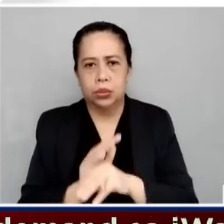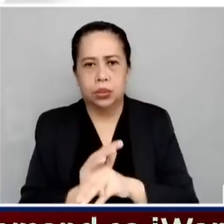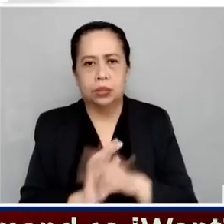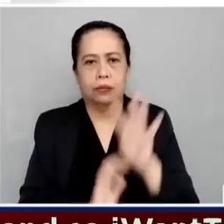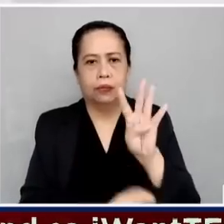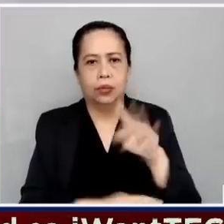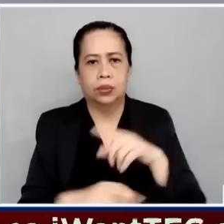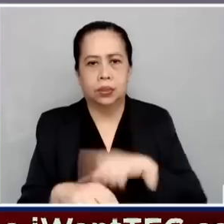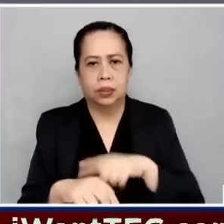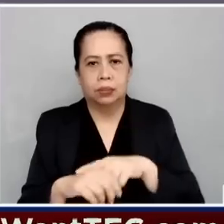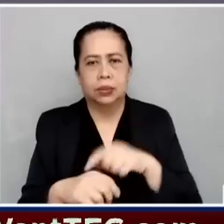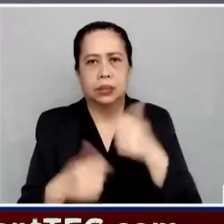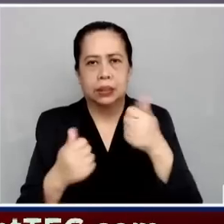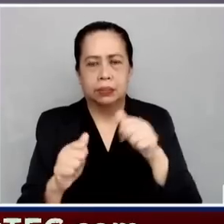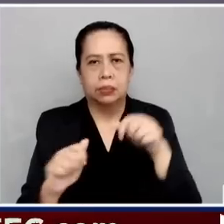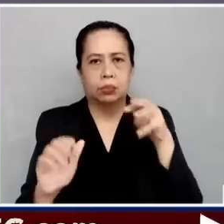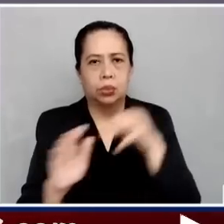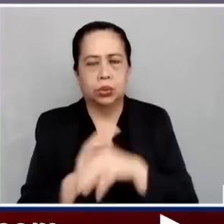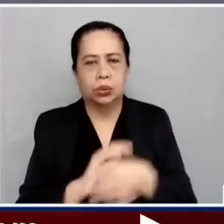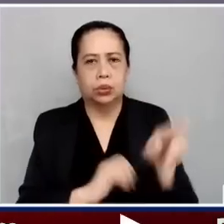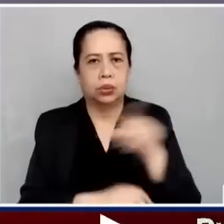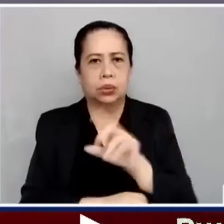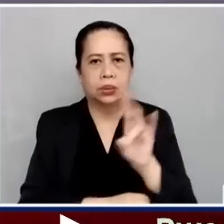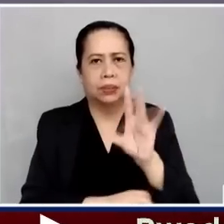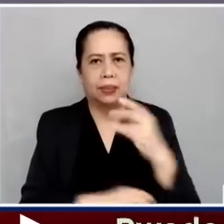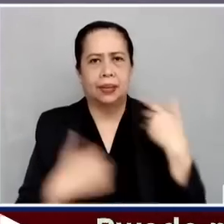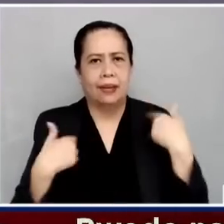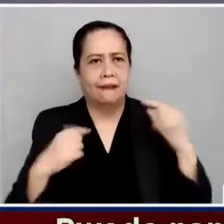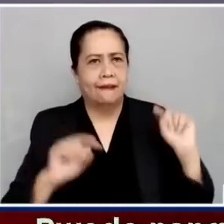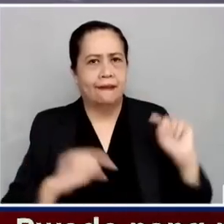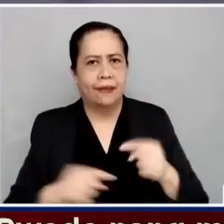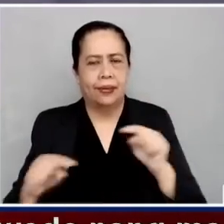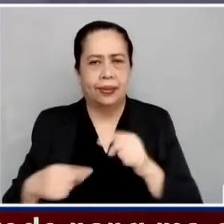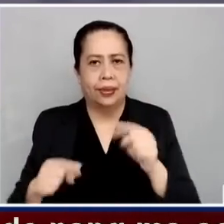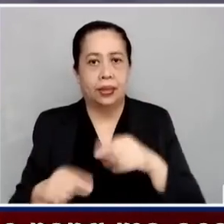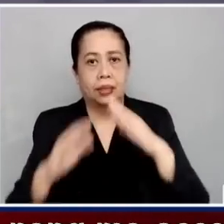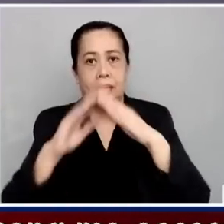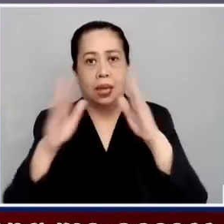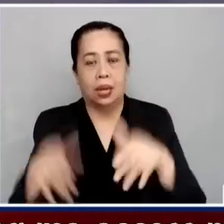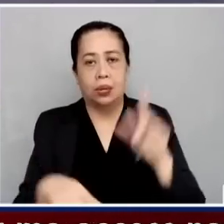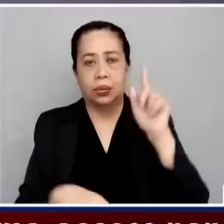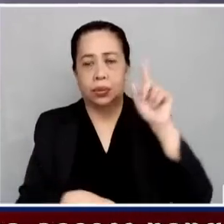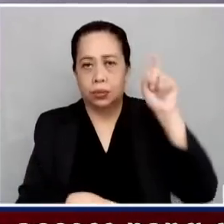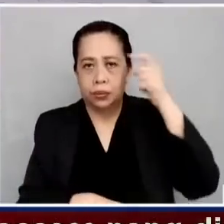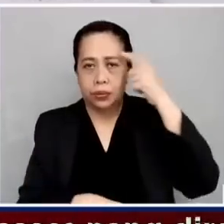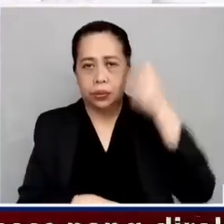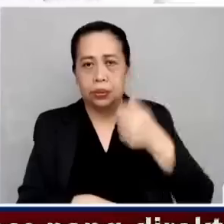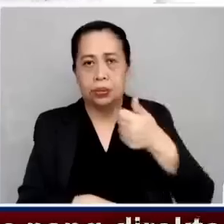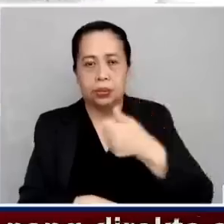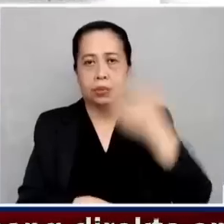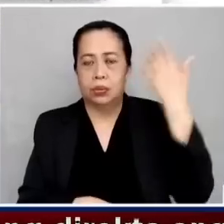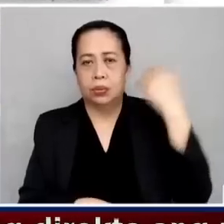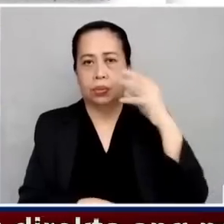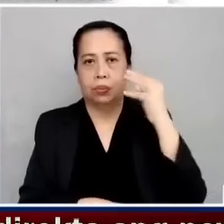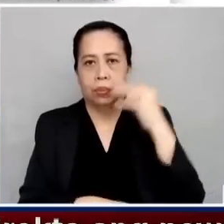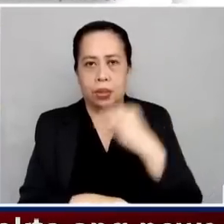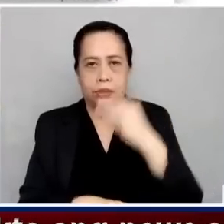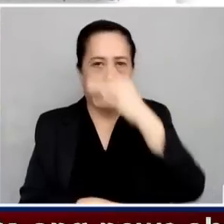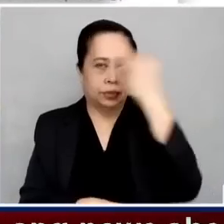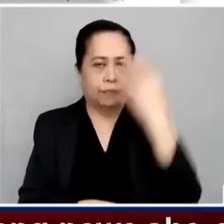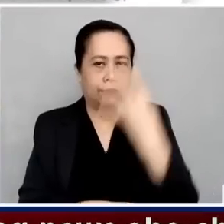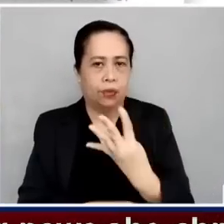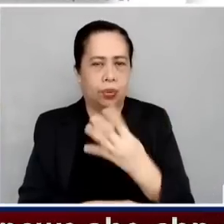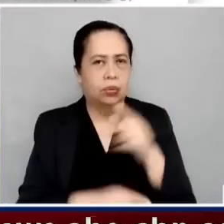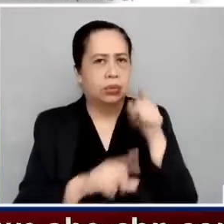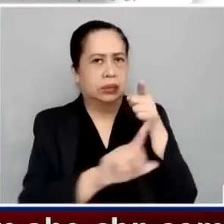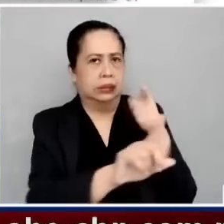ng attempted murder para sa 17 na sugatan sa pag-atake sa bahay ni Degamo noong March 4. Tinukoy umano ng 5